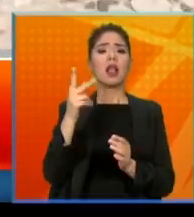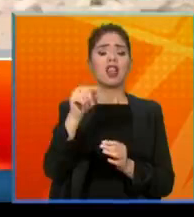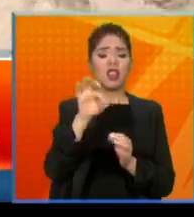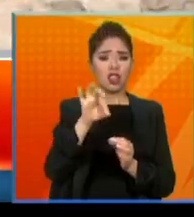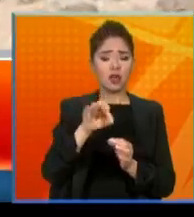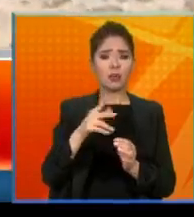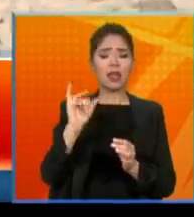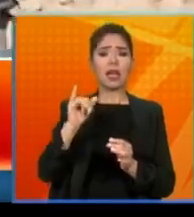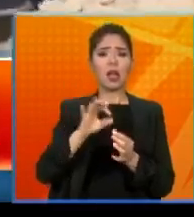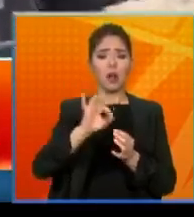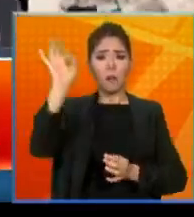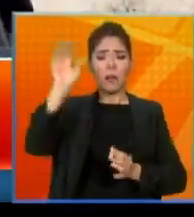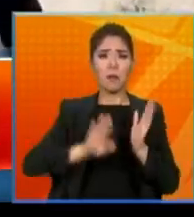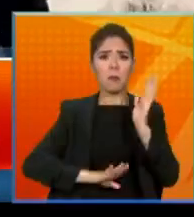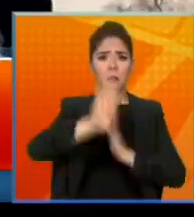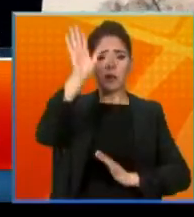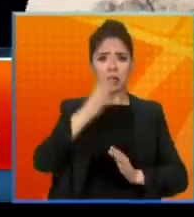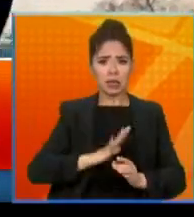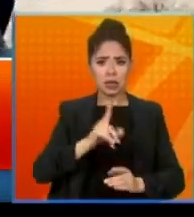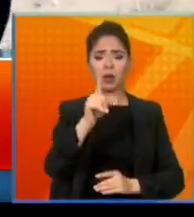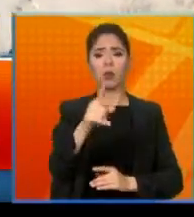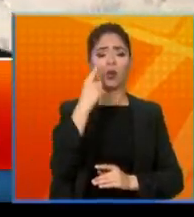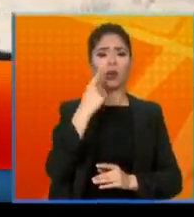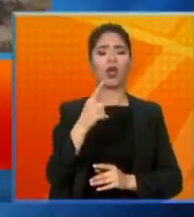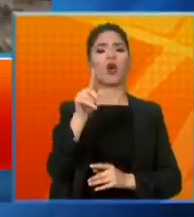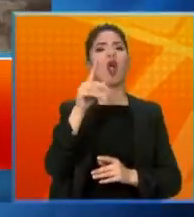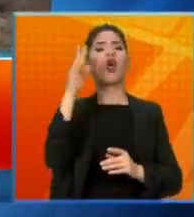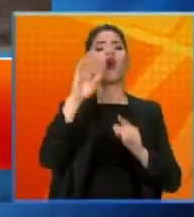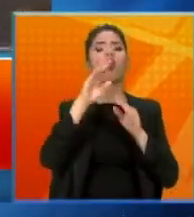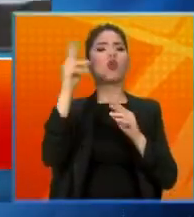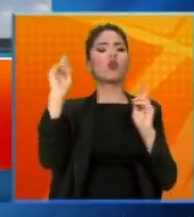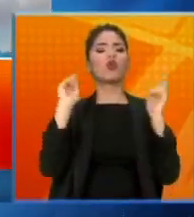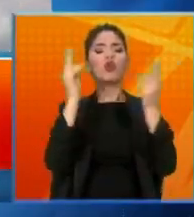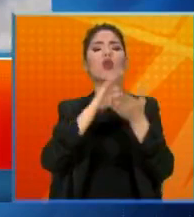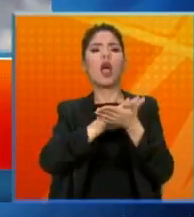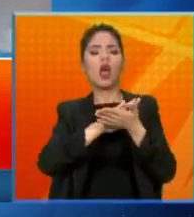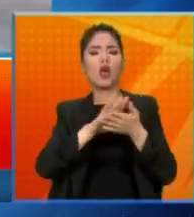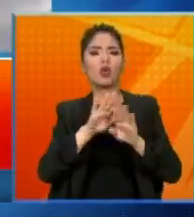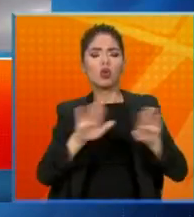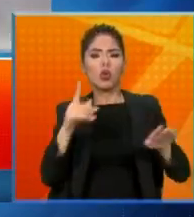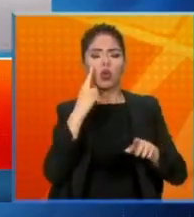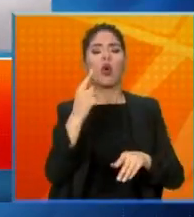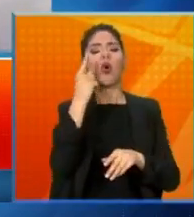yükselmeyi ve dünyanın yuvarlak olmadığını kendi gözleriyle görmeyi amaçlıyordu.